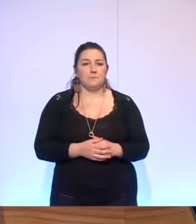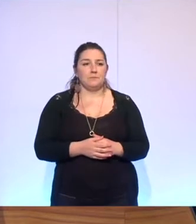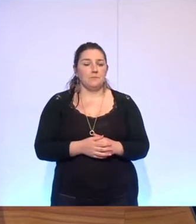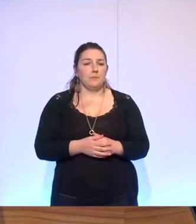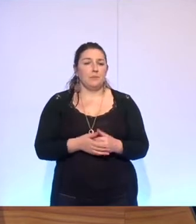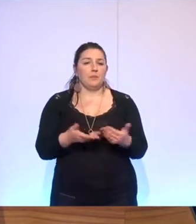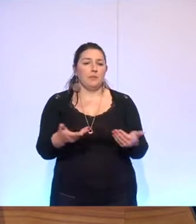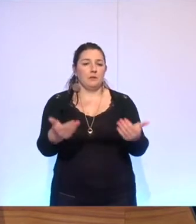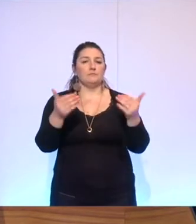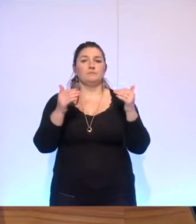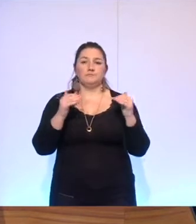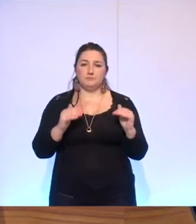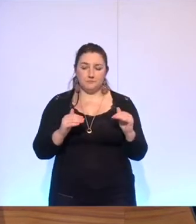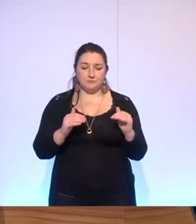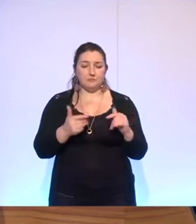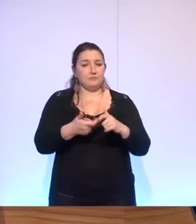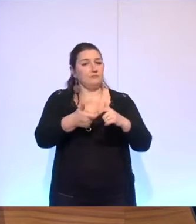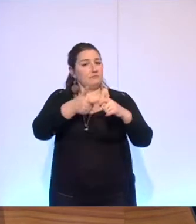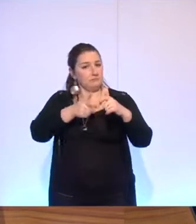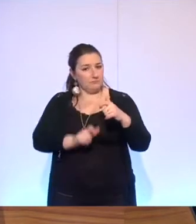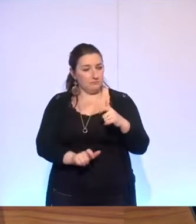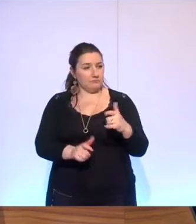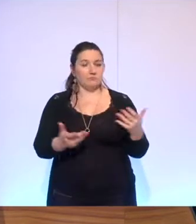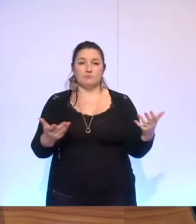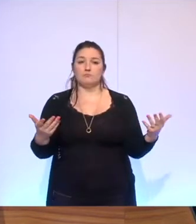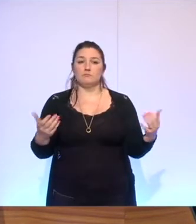Ensuite, deuxième phase, donc, je lance l'appel aux